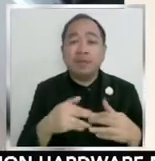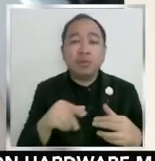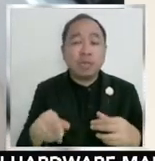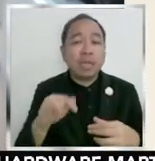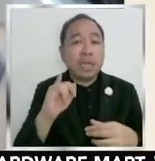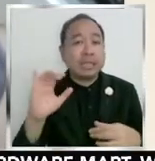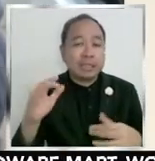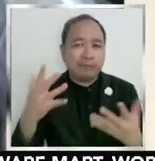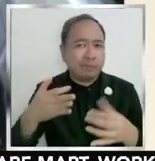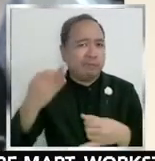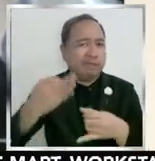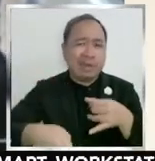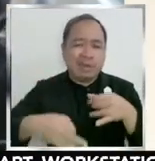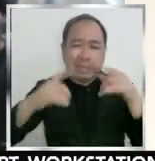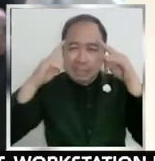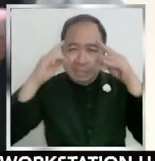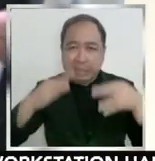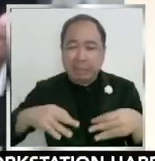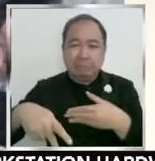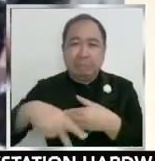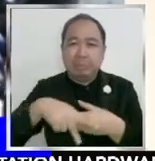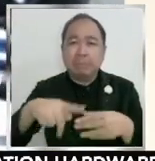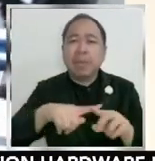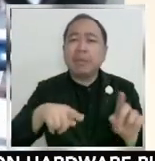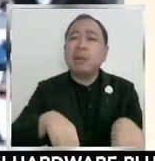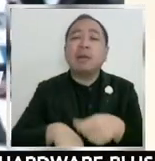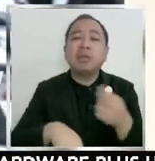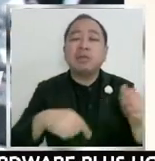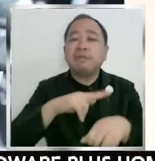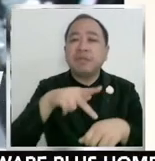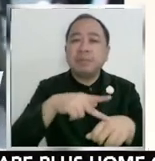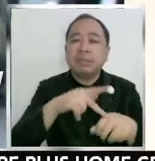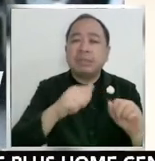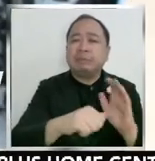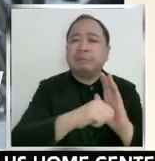Appeals Chamber, may pwede pa raw igiit ang Pilipinas ayon sa